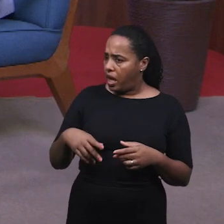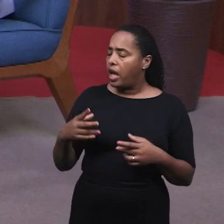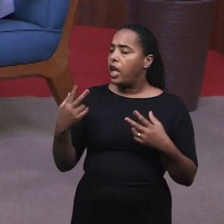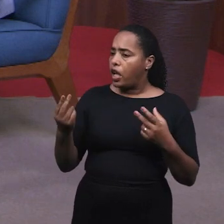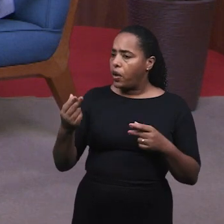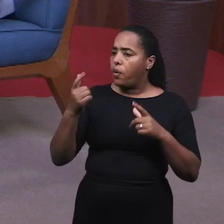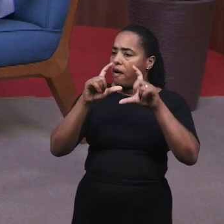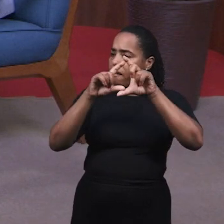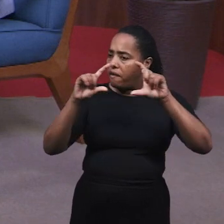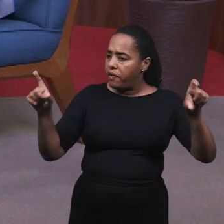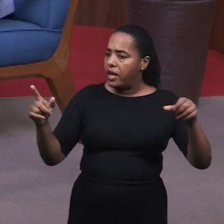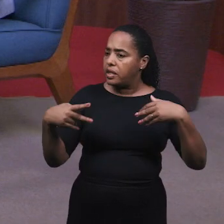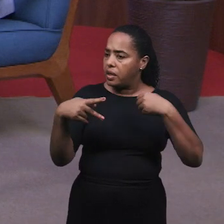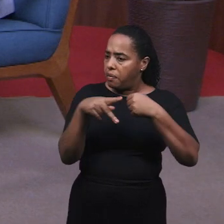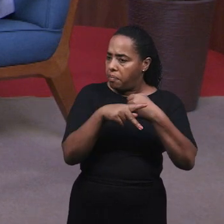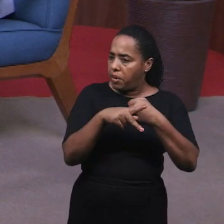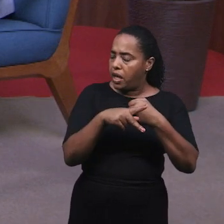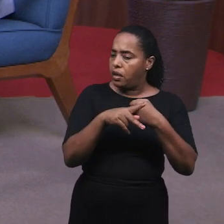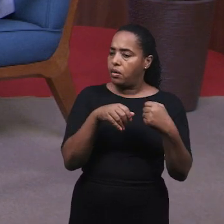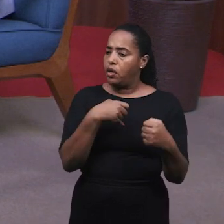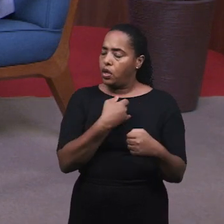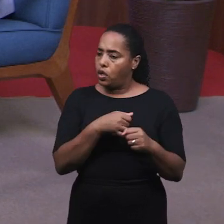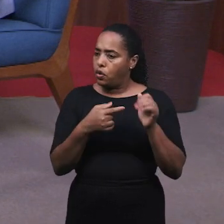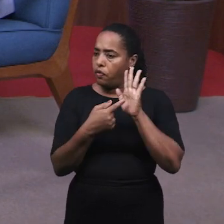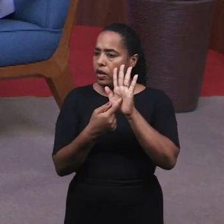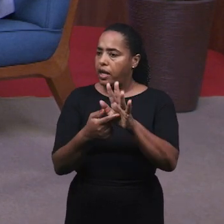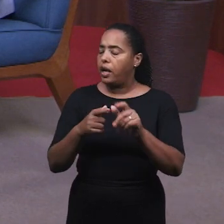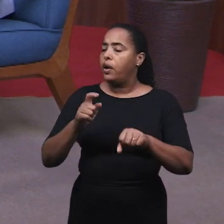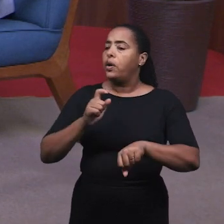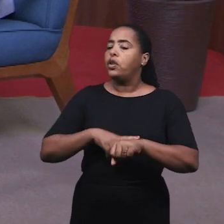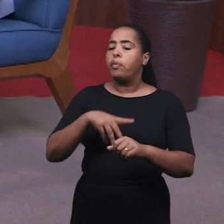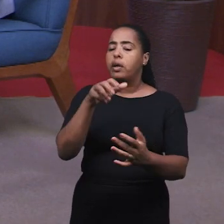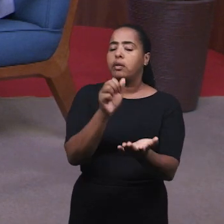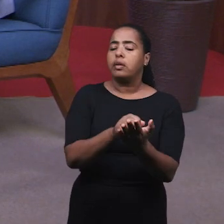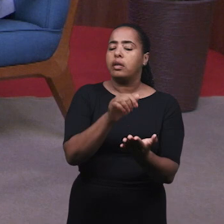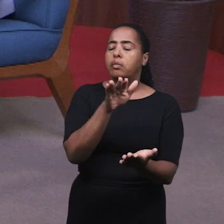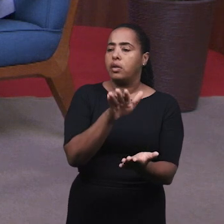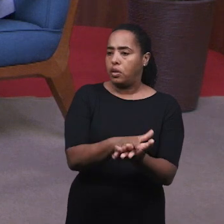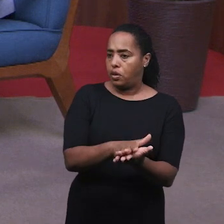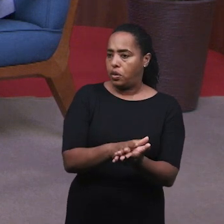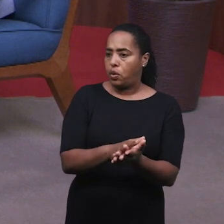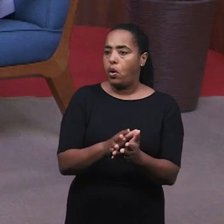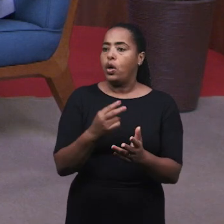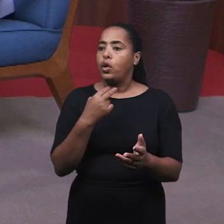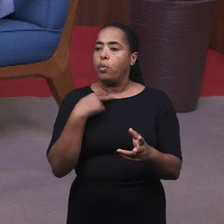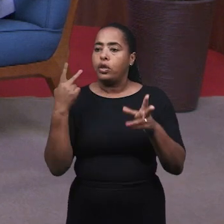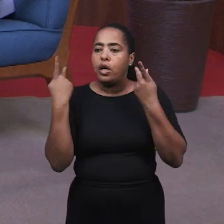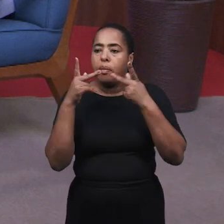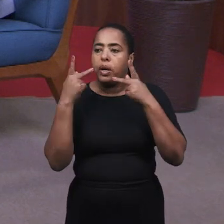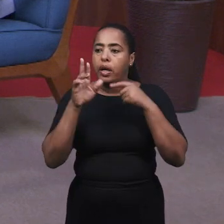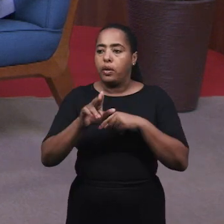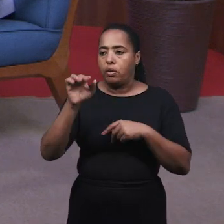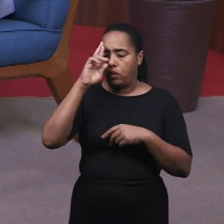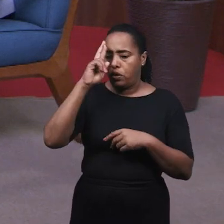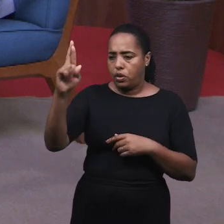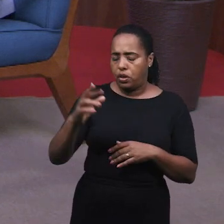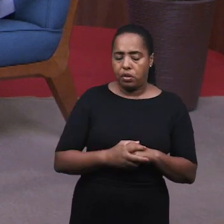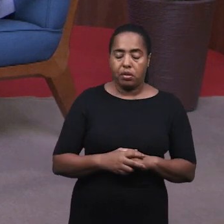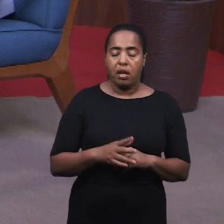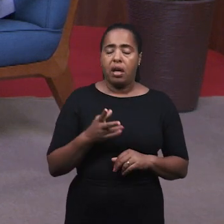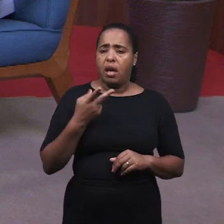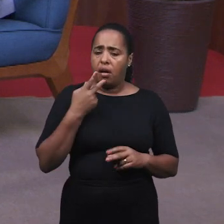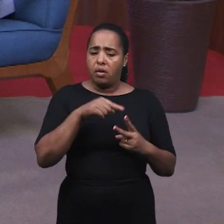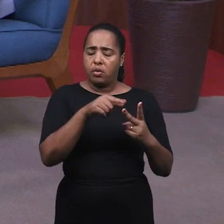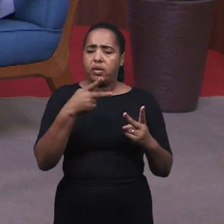dehors prennent connaissance. Comme la phrase, quand ils ont menacé qu'ils ne parlent pas au nom de Jésus, qu'est-ce qu'ils ont répondu? Nous ne pouvons pas